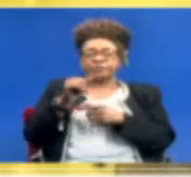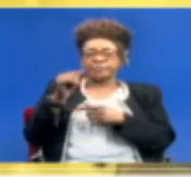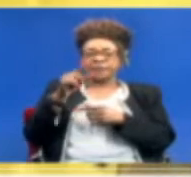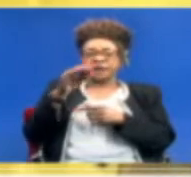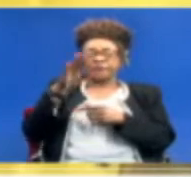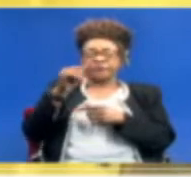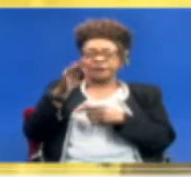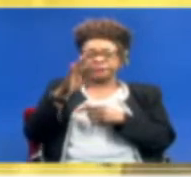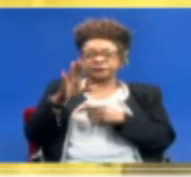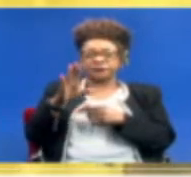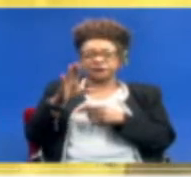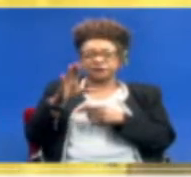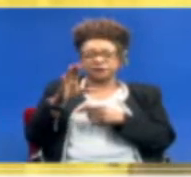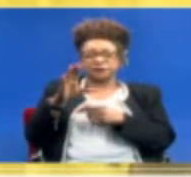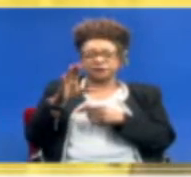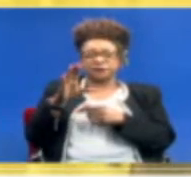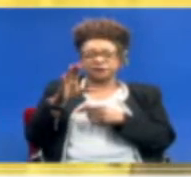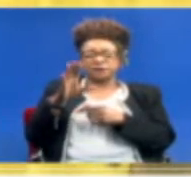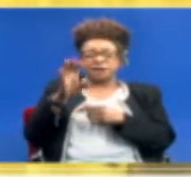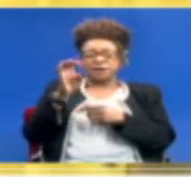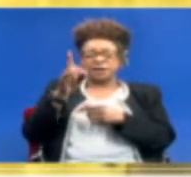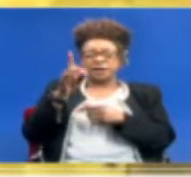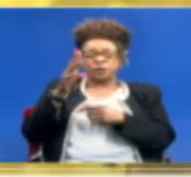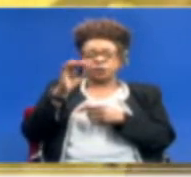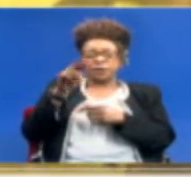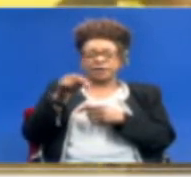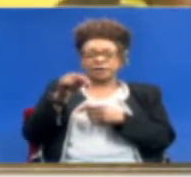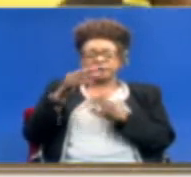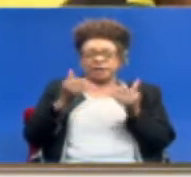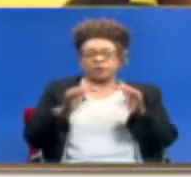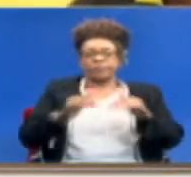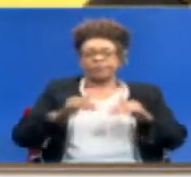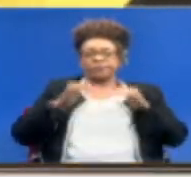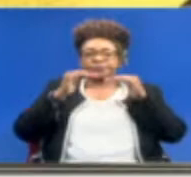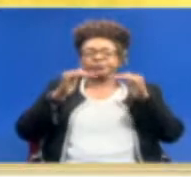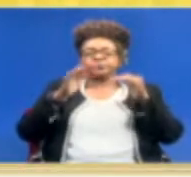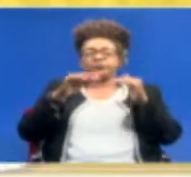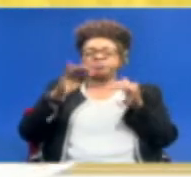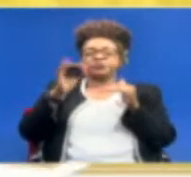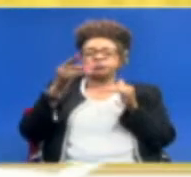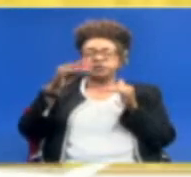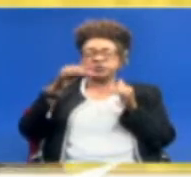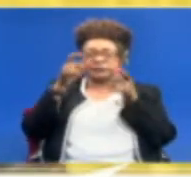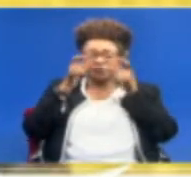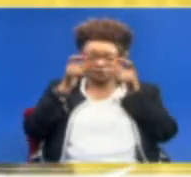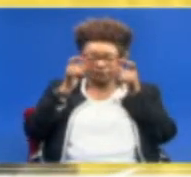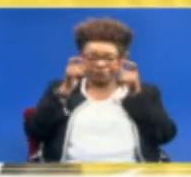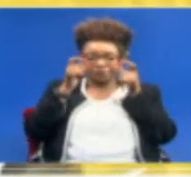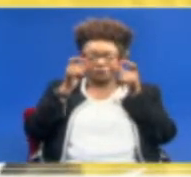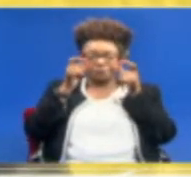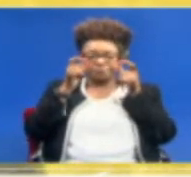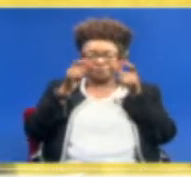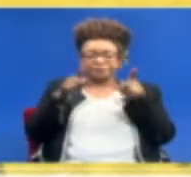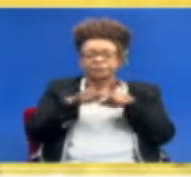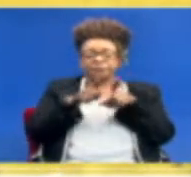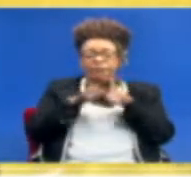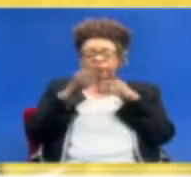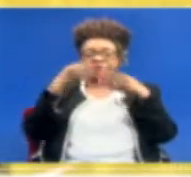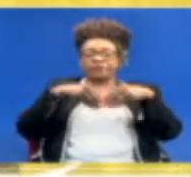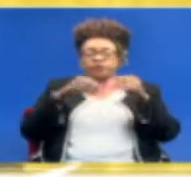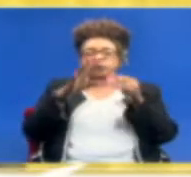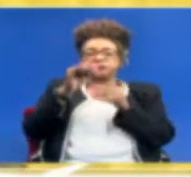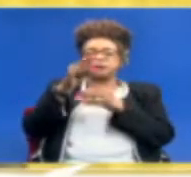FC. Na mlinda lango Edwin Simiyu amepandishwa kutoka kwa timu ya chipukizi ya Tusker. Simiyu amefuata nyayo zao